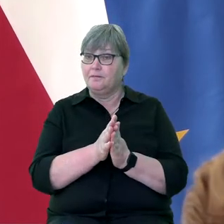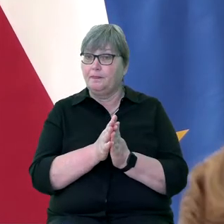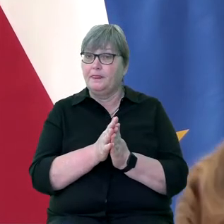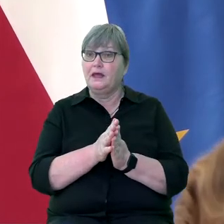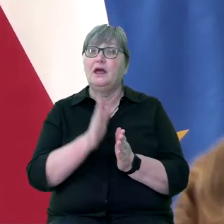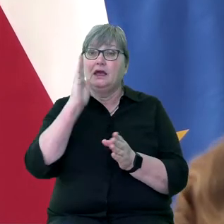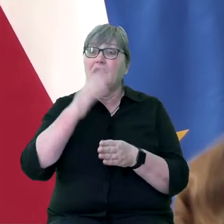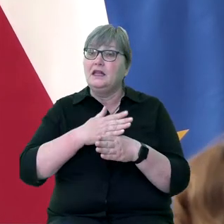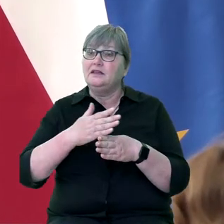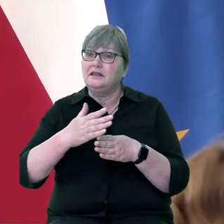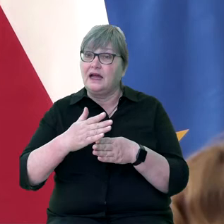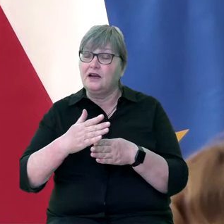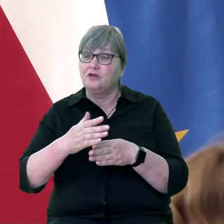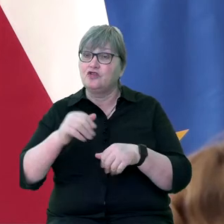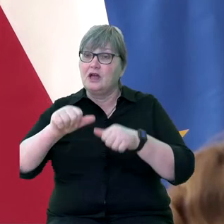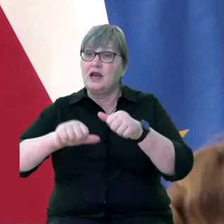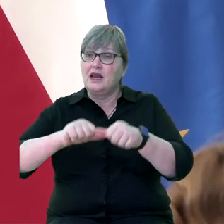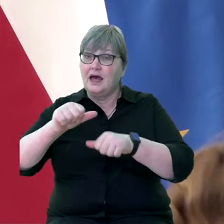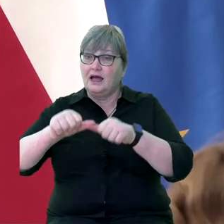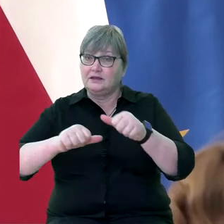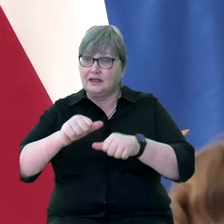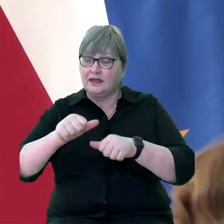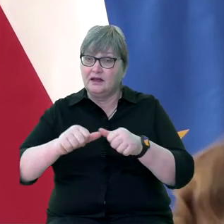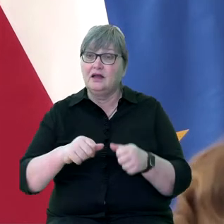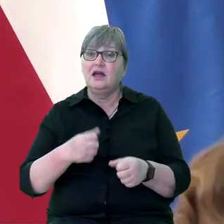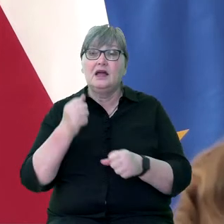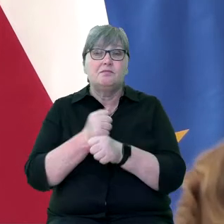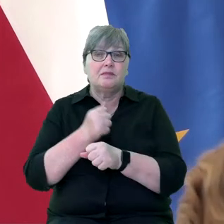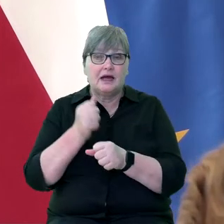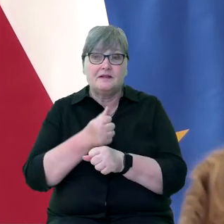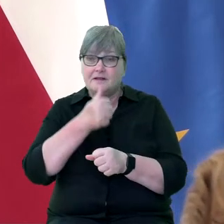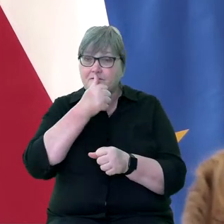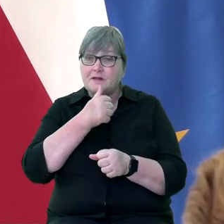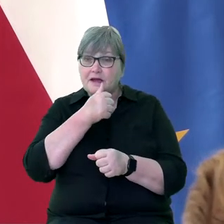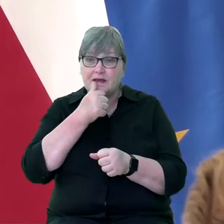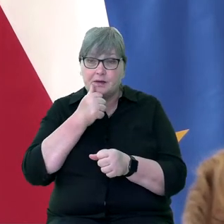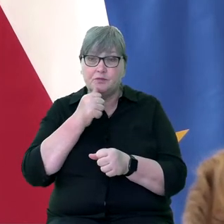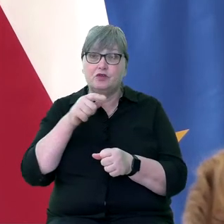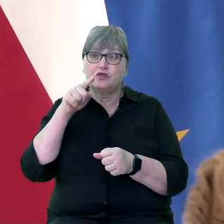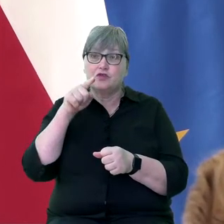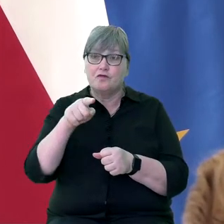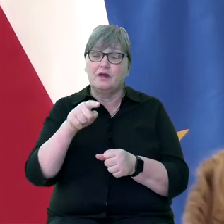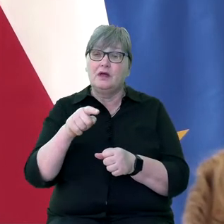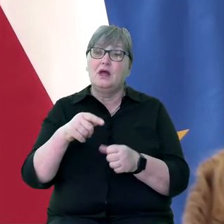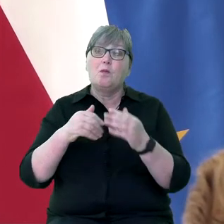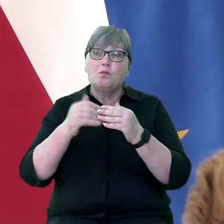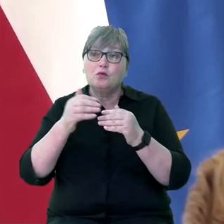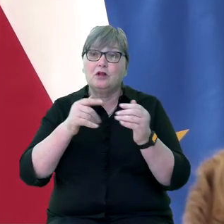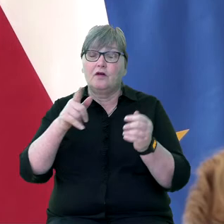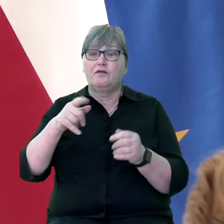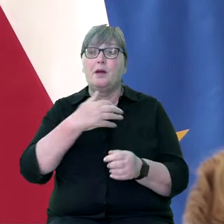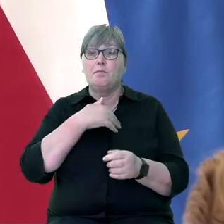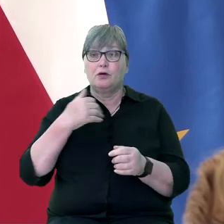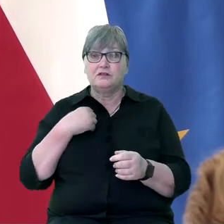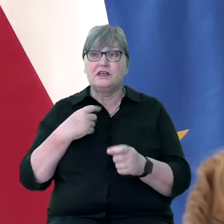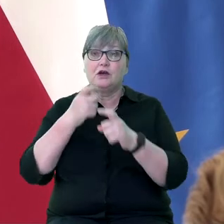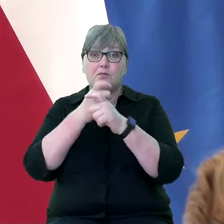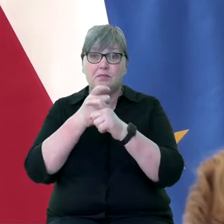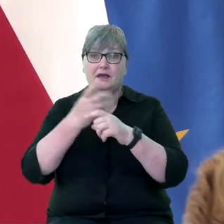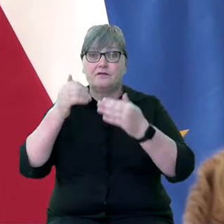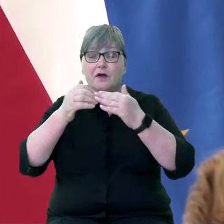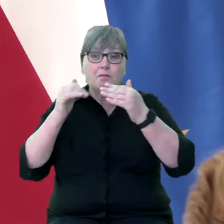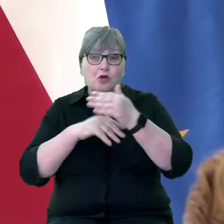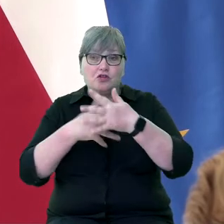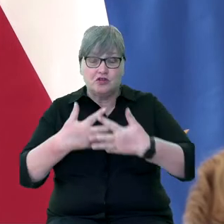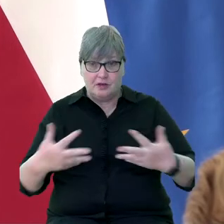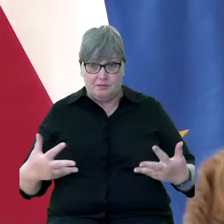oraz późniejsze lata służby w konspiracji w strukturach Polskiego Państwa Podziemnego. Służby, w którą